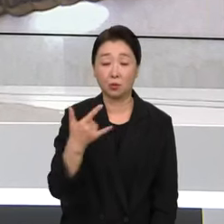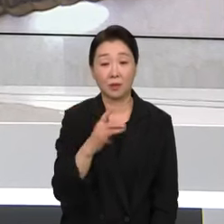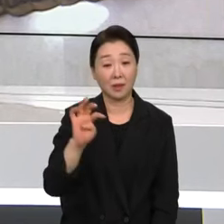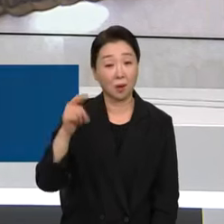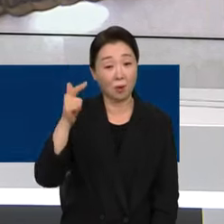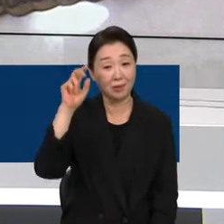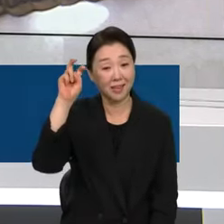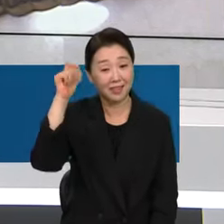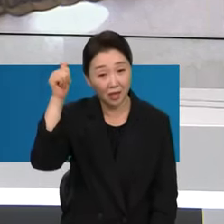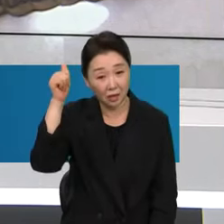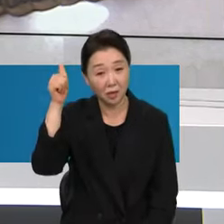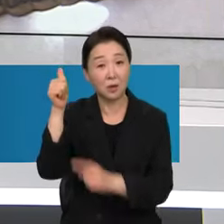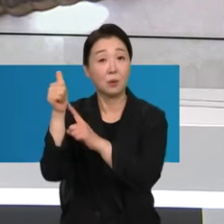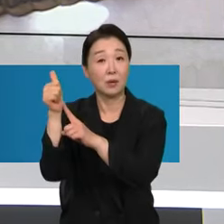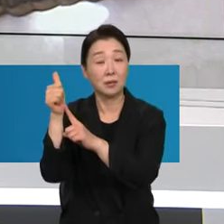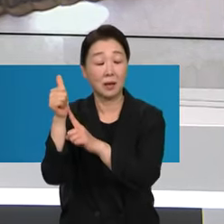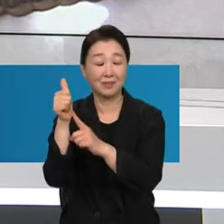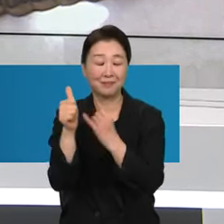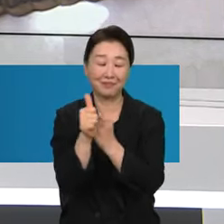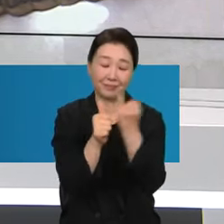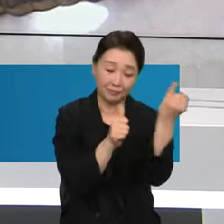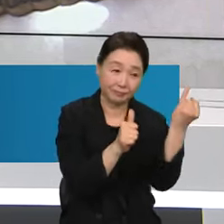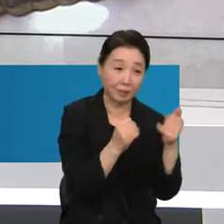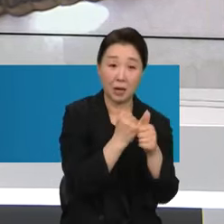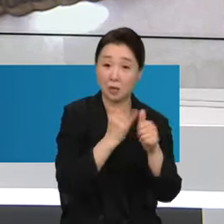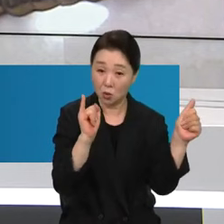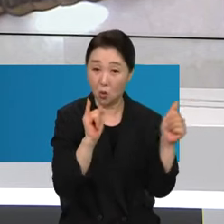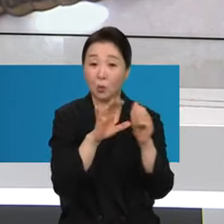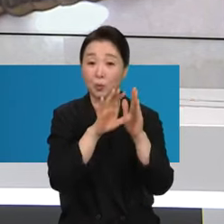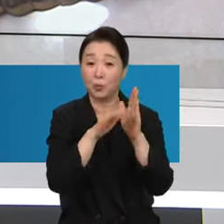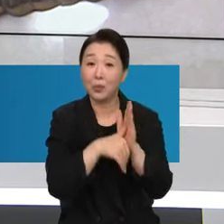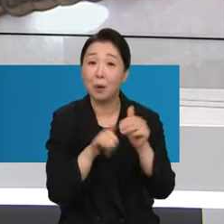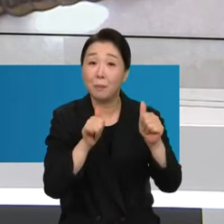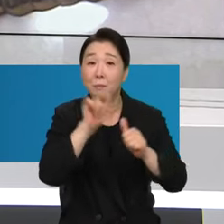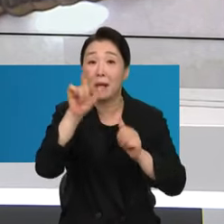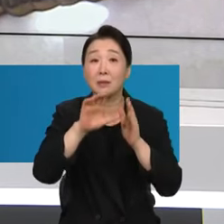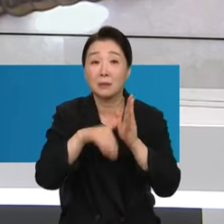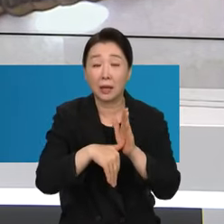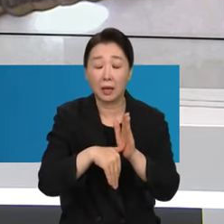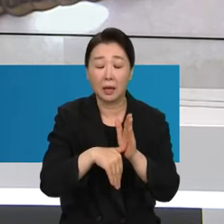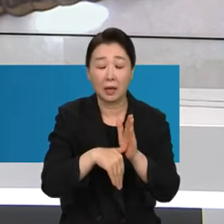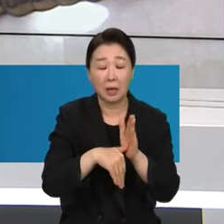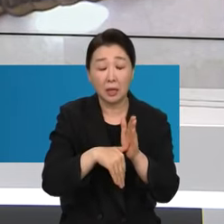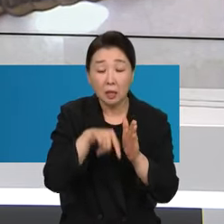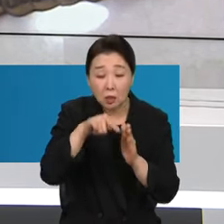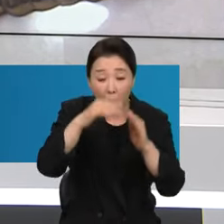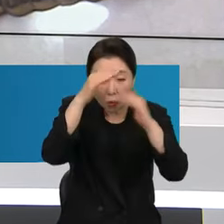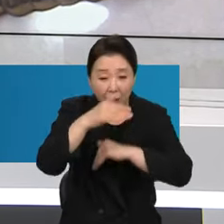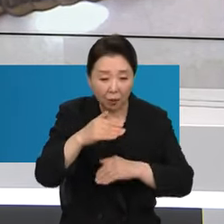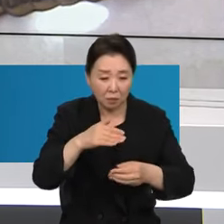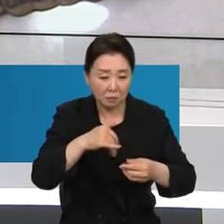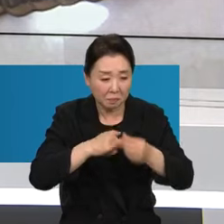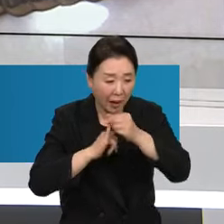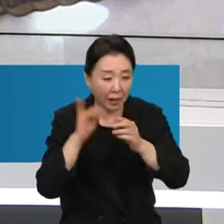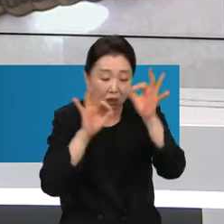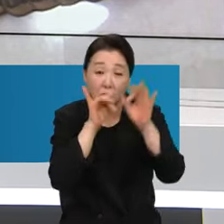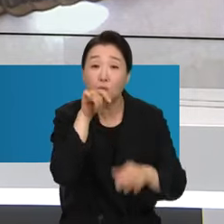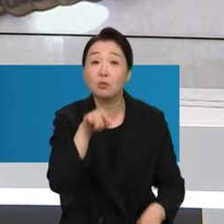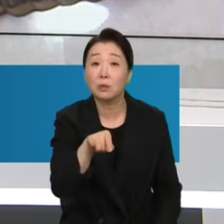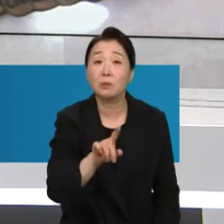최태원 SK그룹 회장이 노소영 관장과의 이혼 소송 항소심 판결에서 치명적인 오류가 발견됐다고